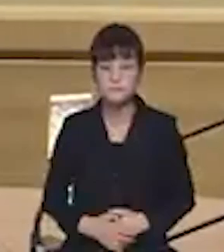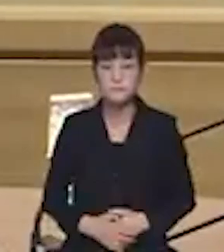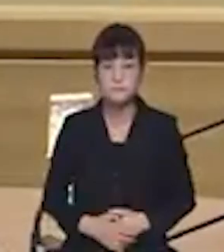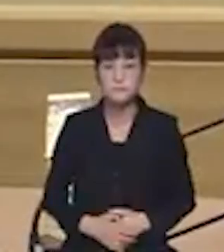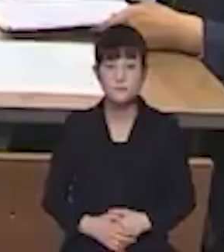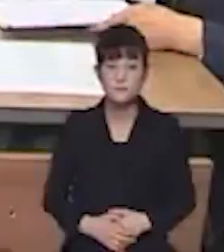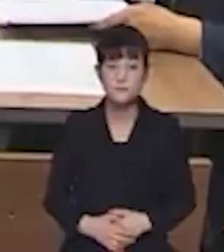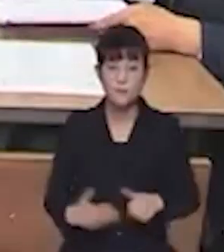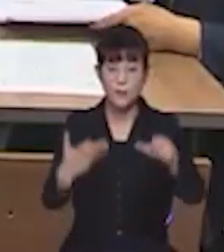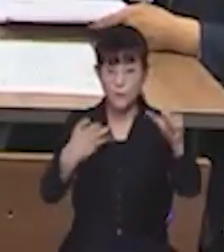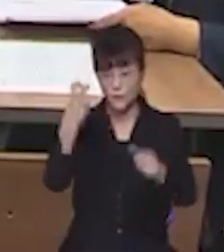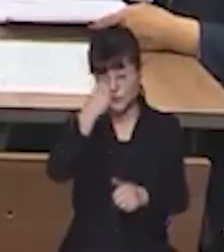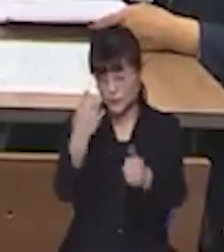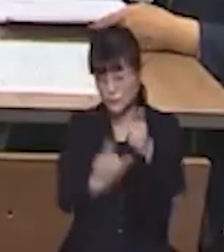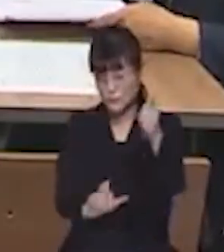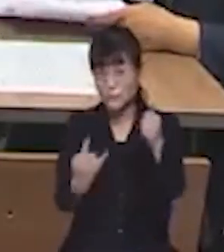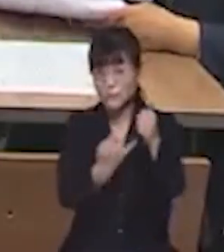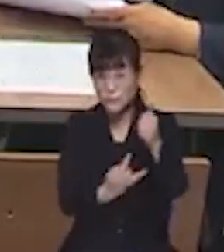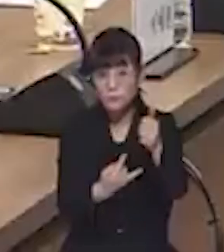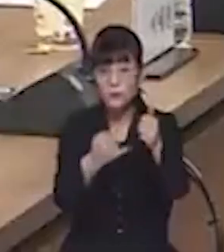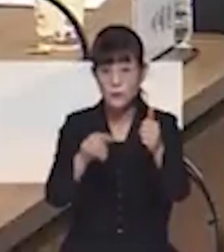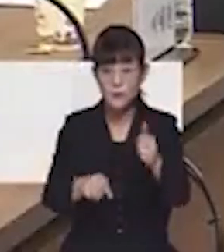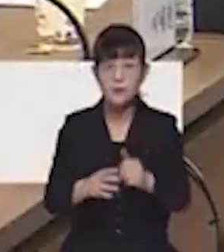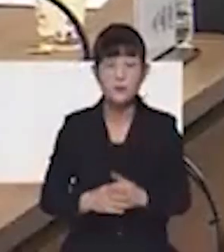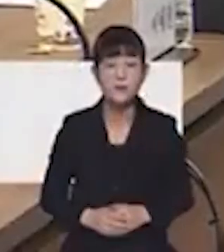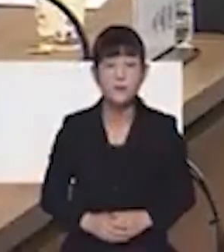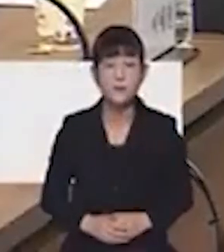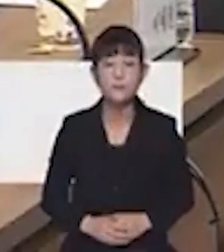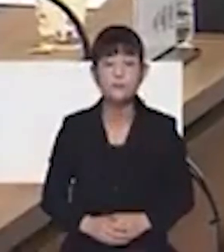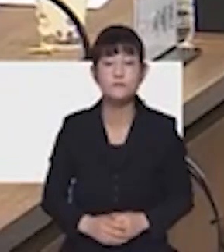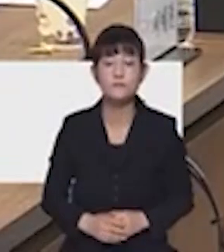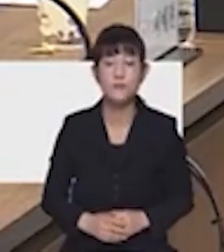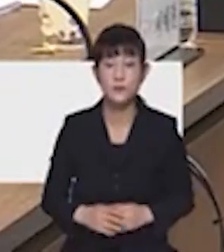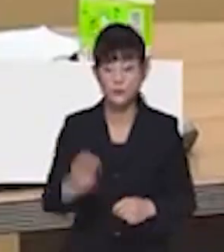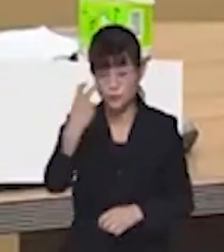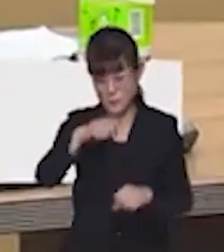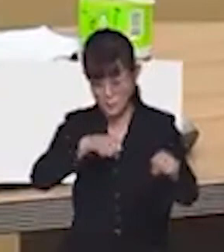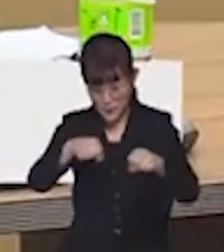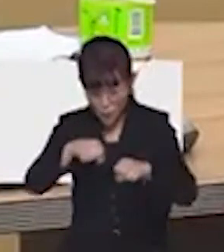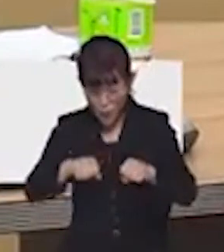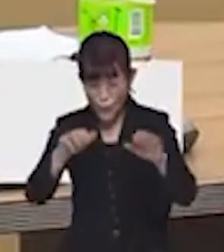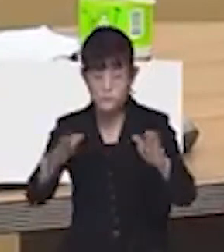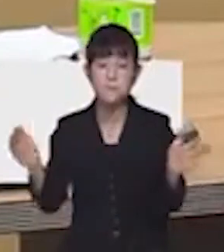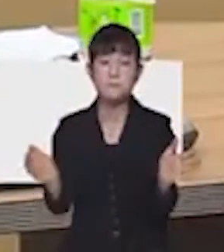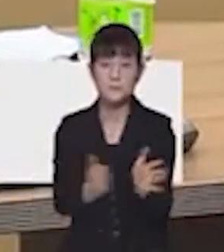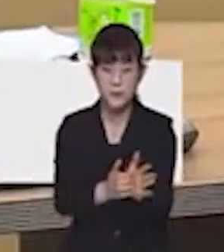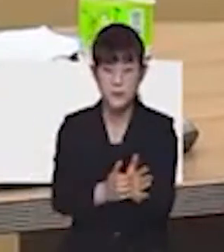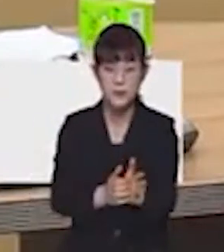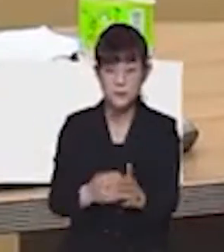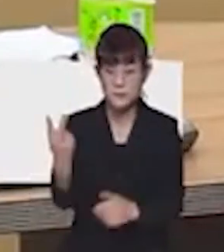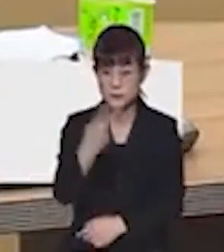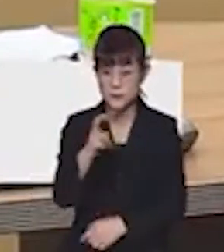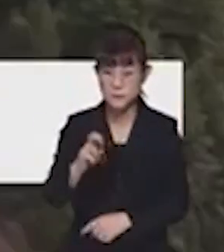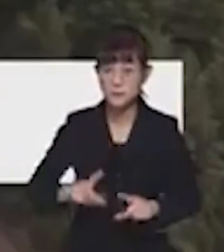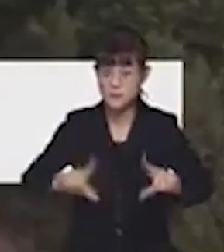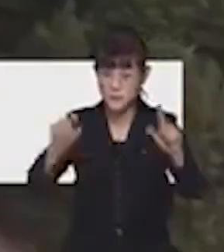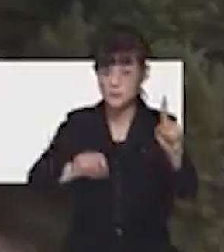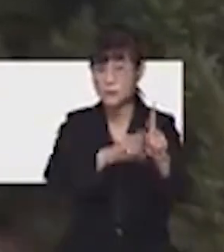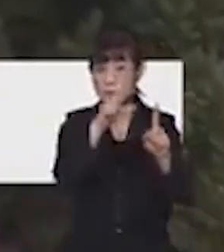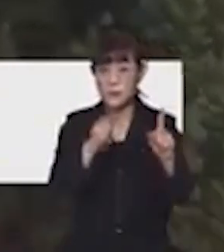5.18 진상규명조사위원회가 전원위원회 의결을 끝으로 조사 활동을 마무리했습니다. 지난 2020년